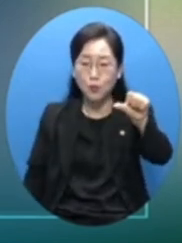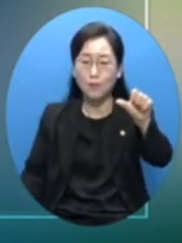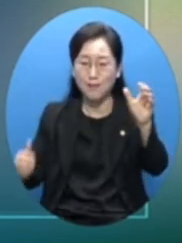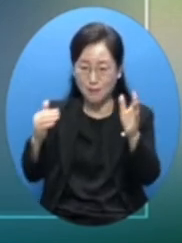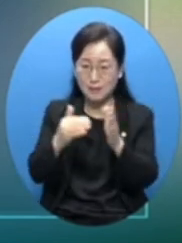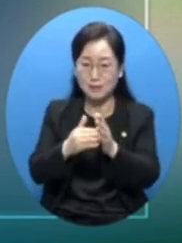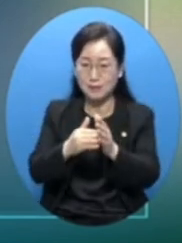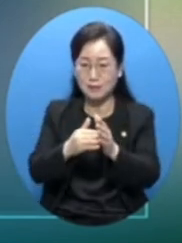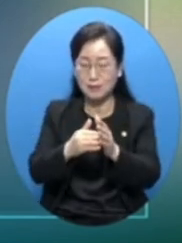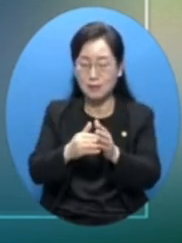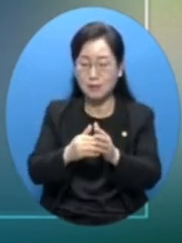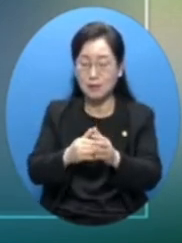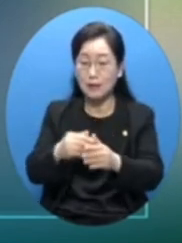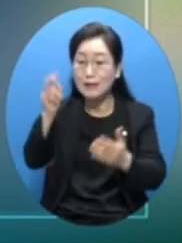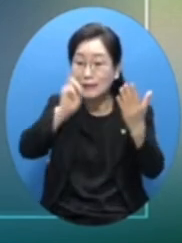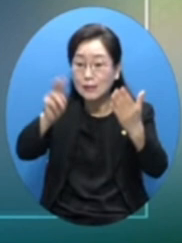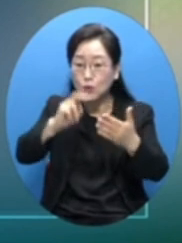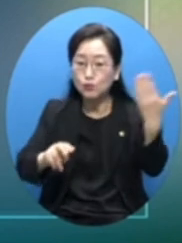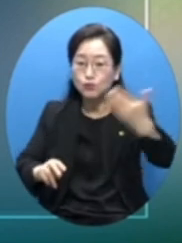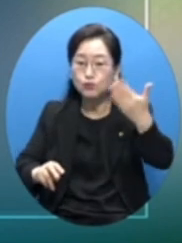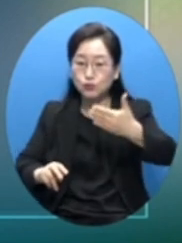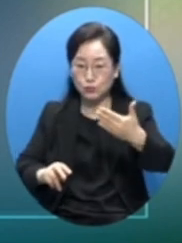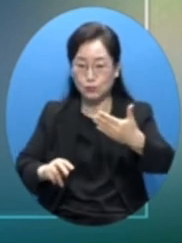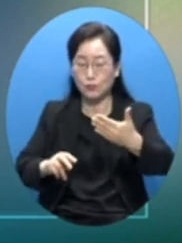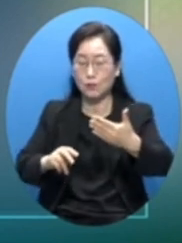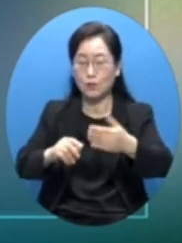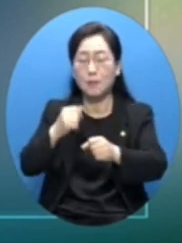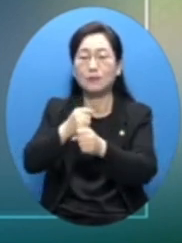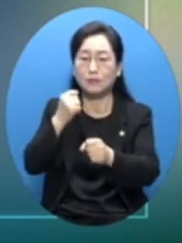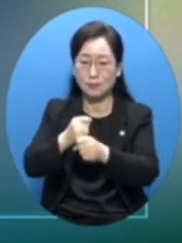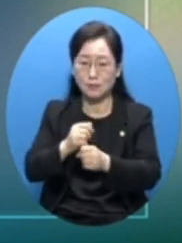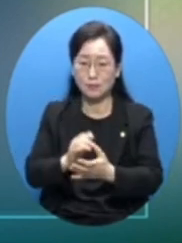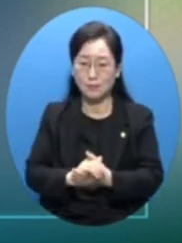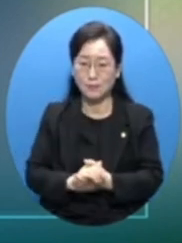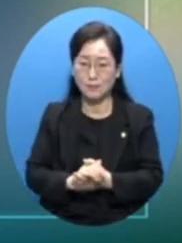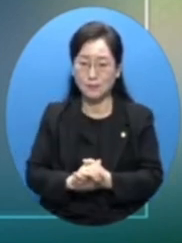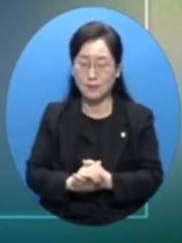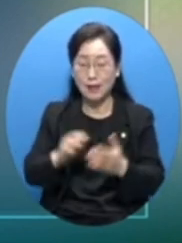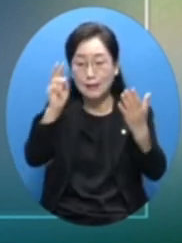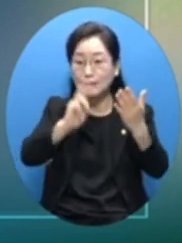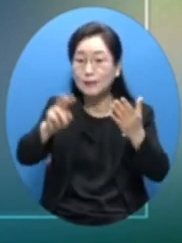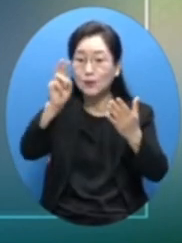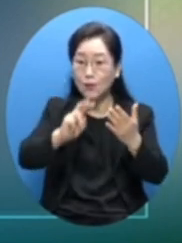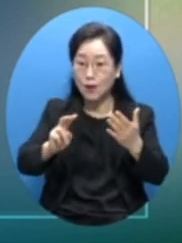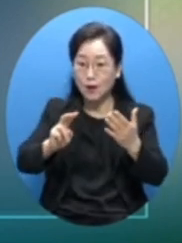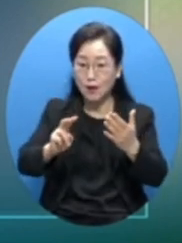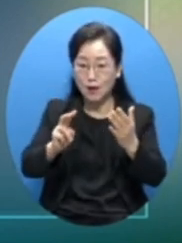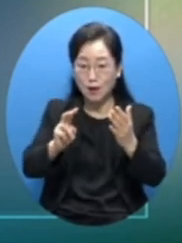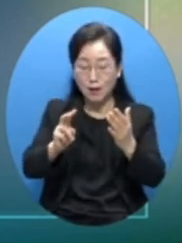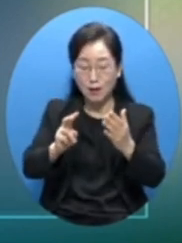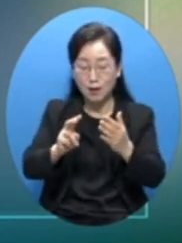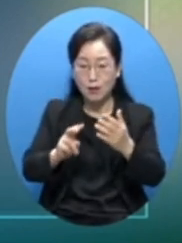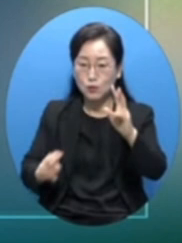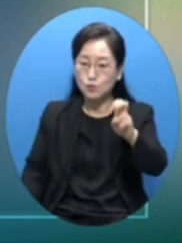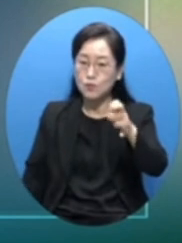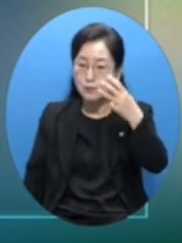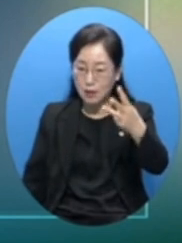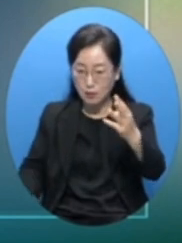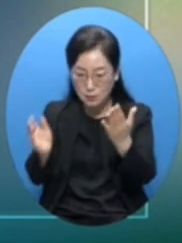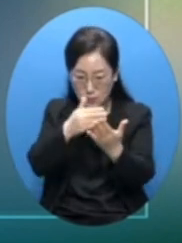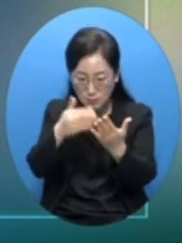찬송가를 9,000편을 지었습니다. 우리 찬송가에도 이분이 지은 찬송이 23곡이나